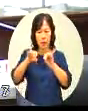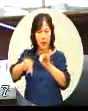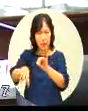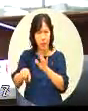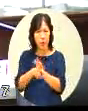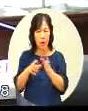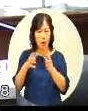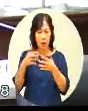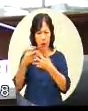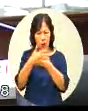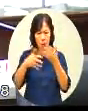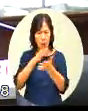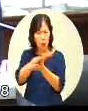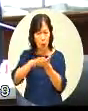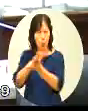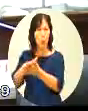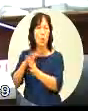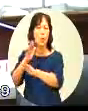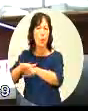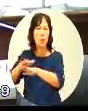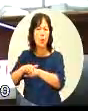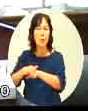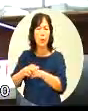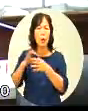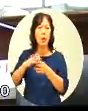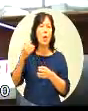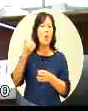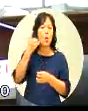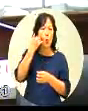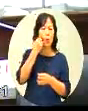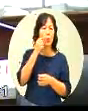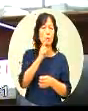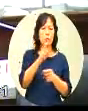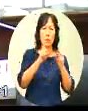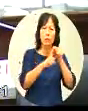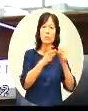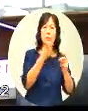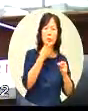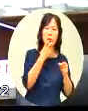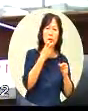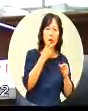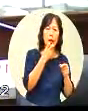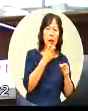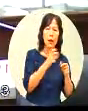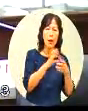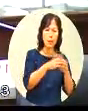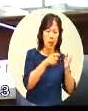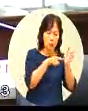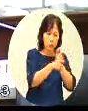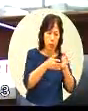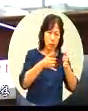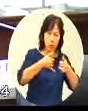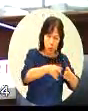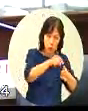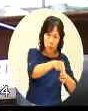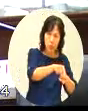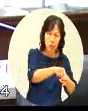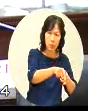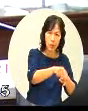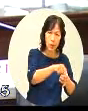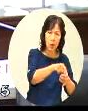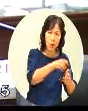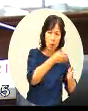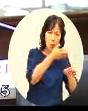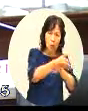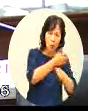交通的混乱。所以我们要求说，如果这个我们中央盖的这个货柜专用道路，它未来是有